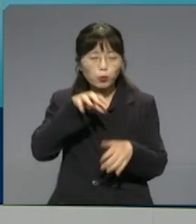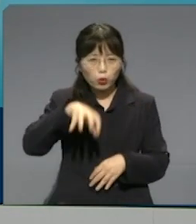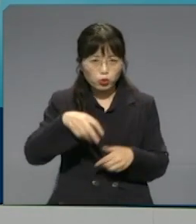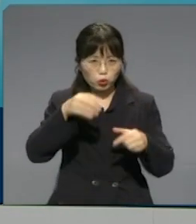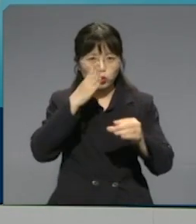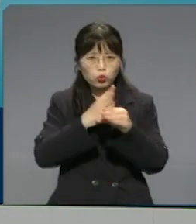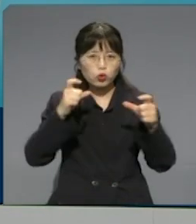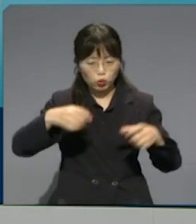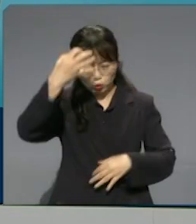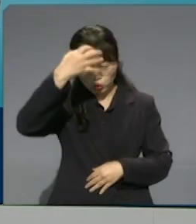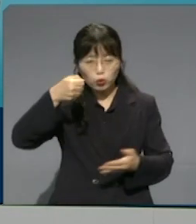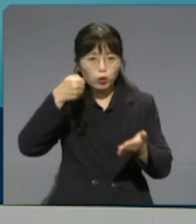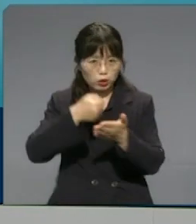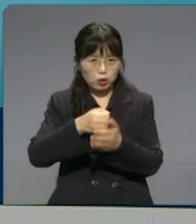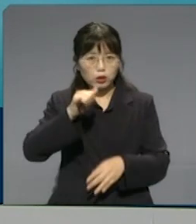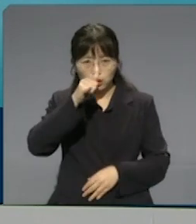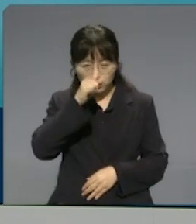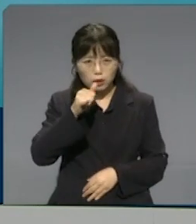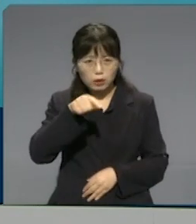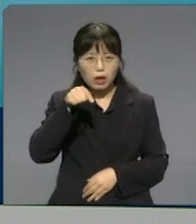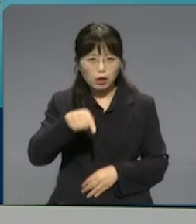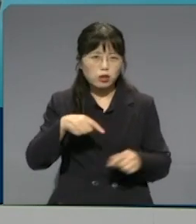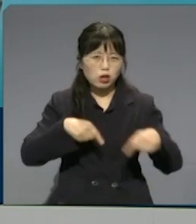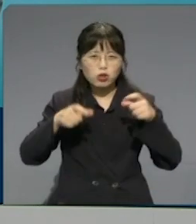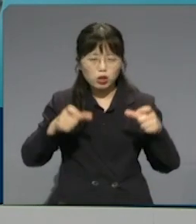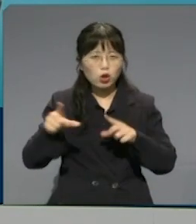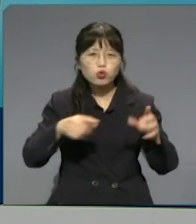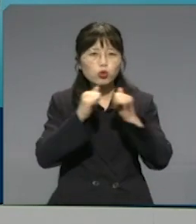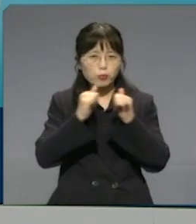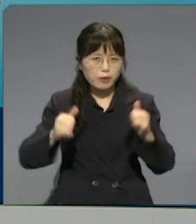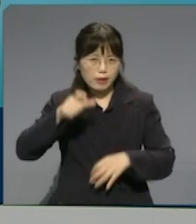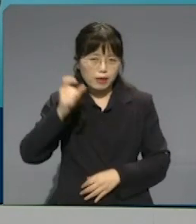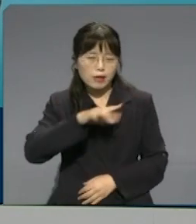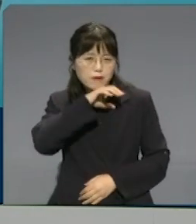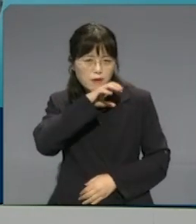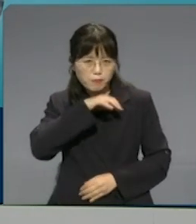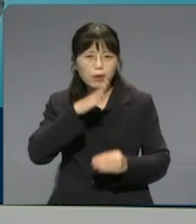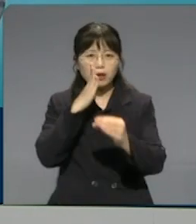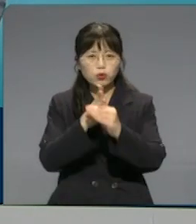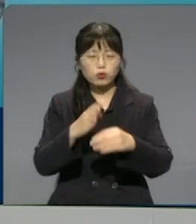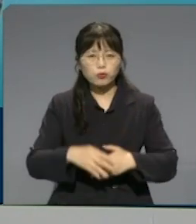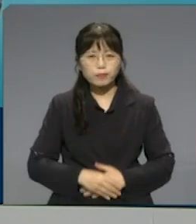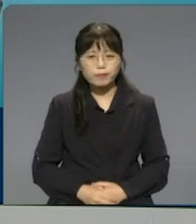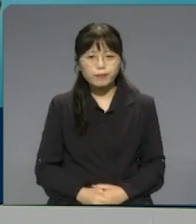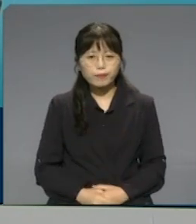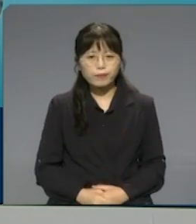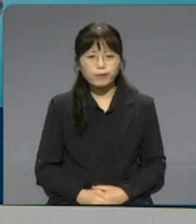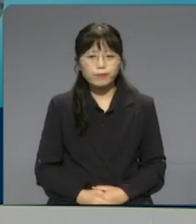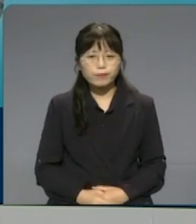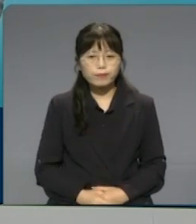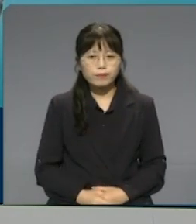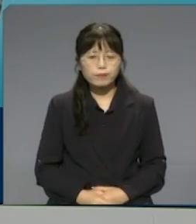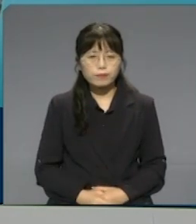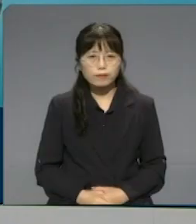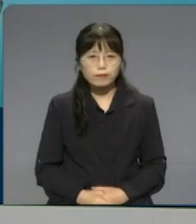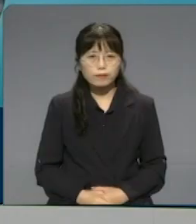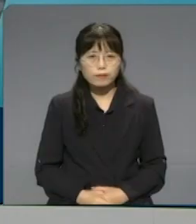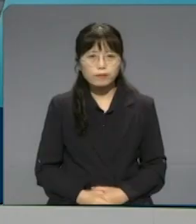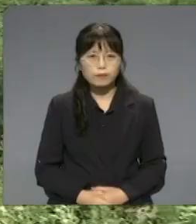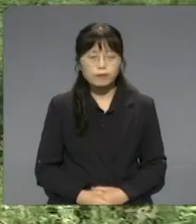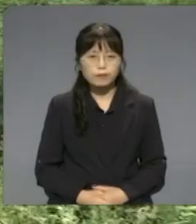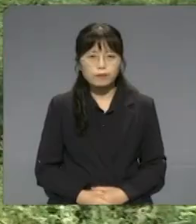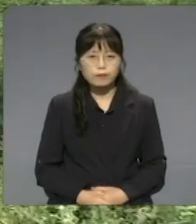중구 영종도에 선정되자 지역 정치권과 주민들이 강하게 반발하고 나섰습니다. 황정화 기자입니다.